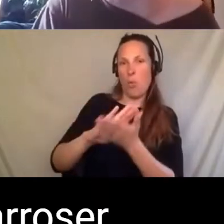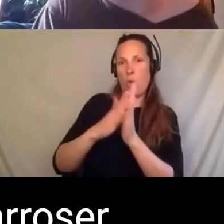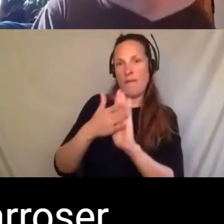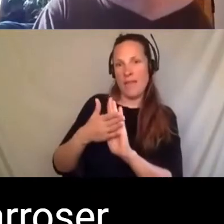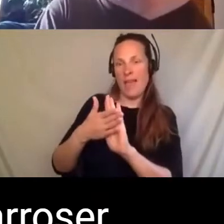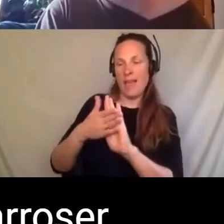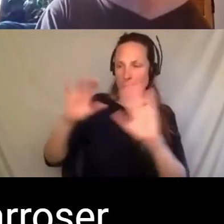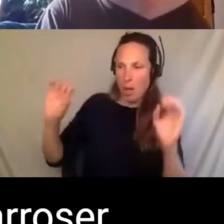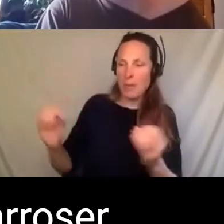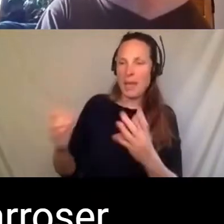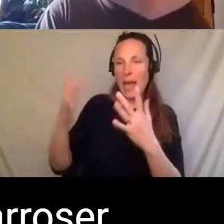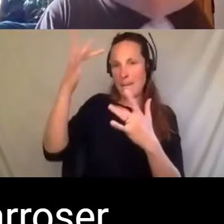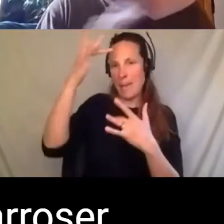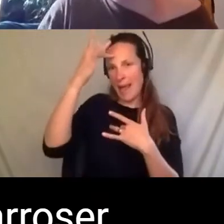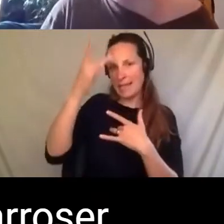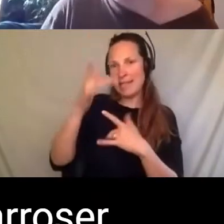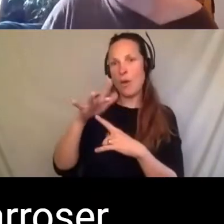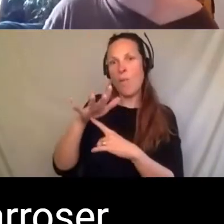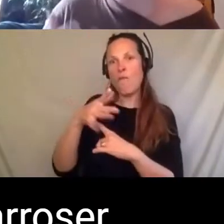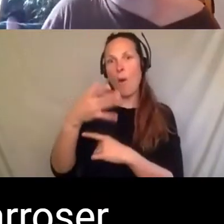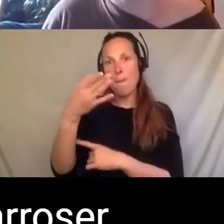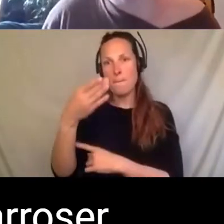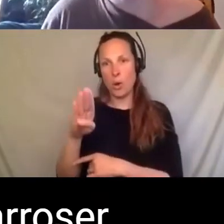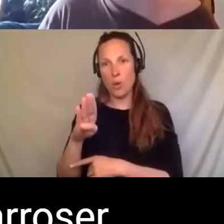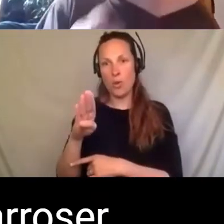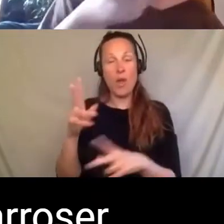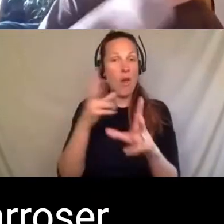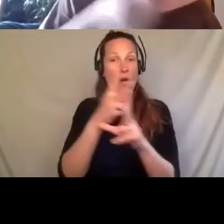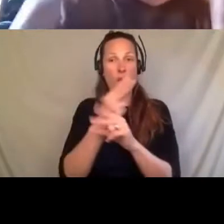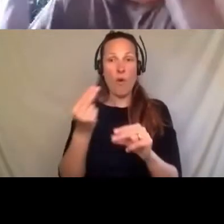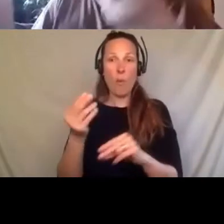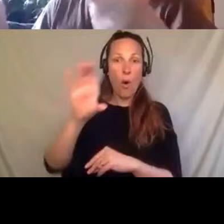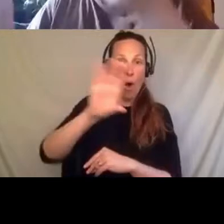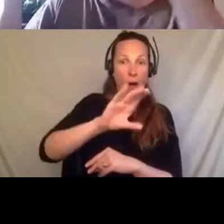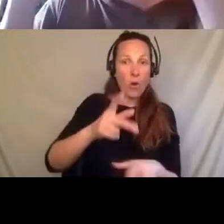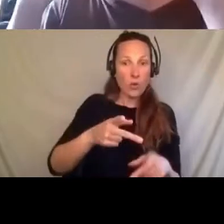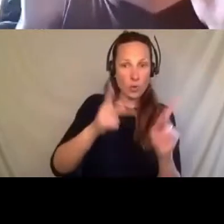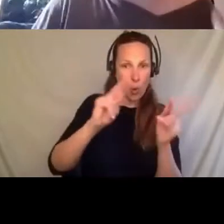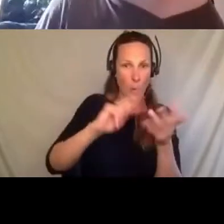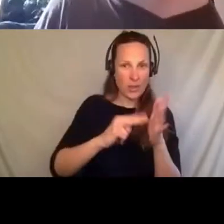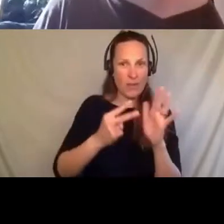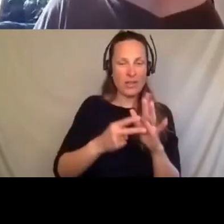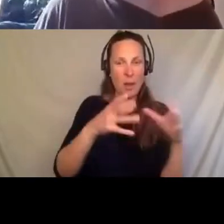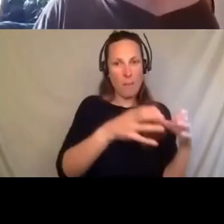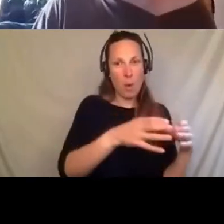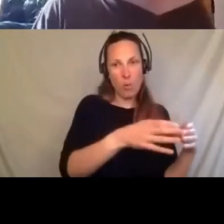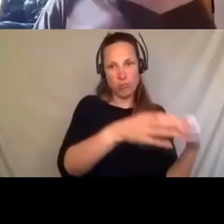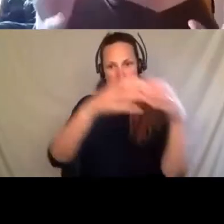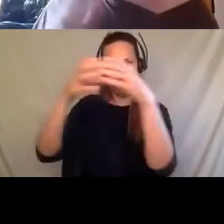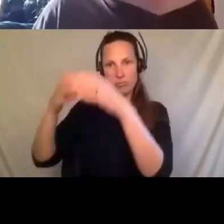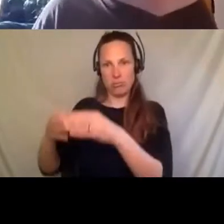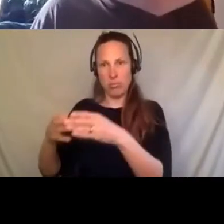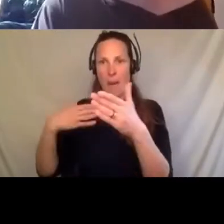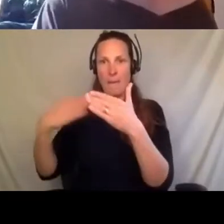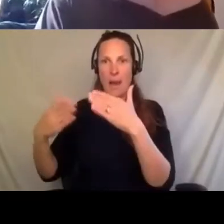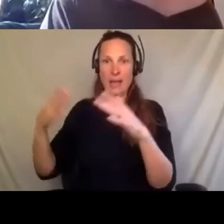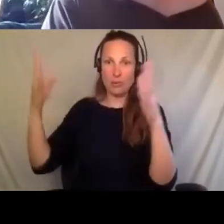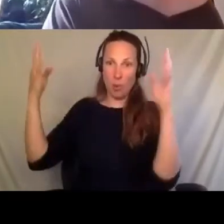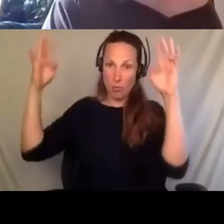maladie-là. Alors, faites bien attention de ne pas trop arroser et le protéger de la pluie. Alors, on déplace le pot en quelque part où il ne pleut pas trop